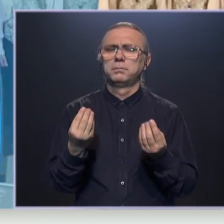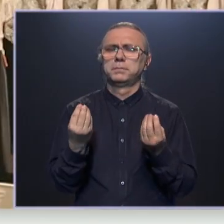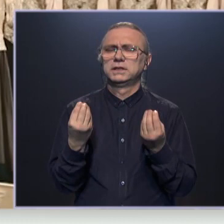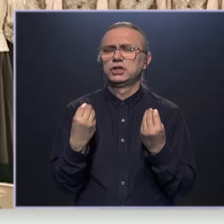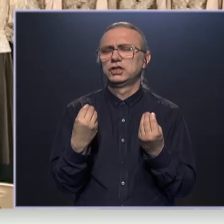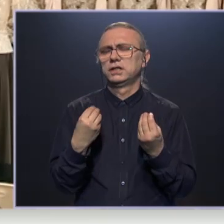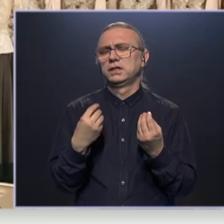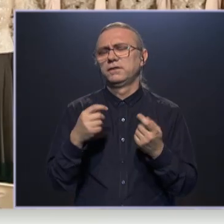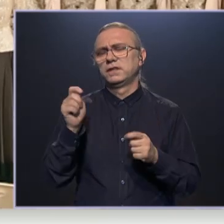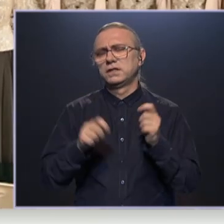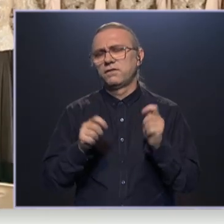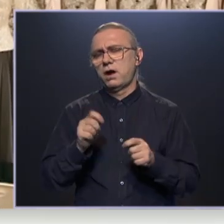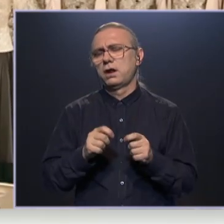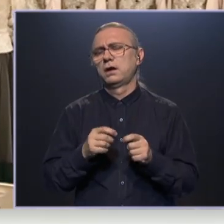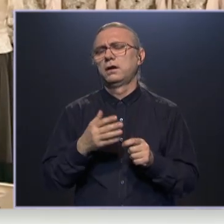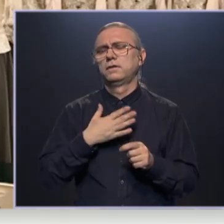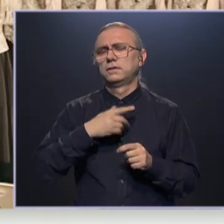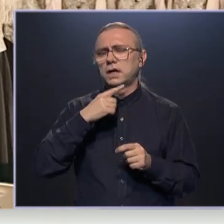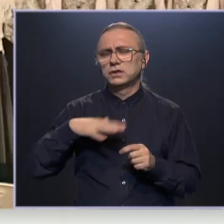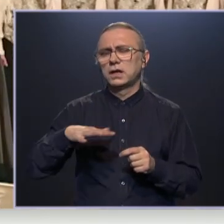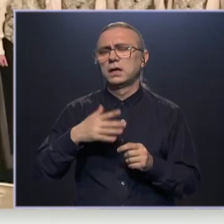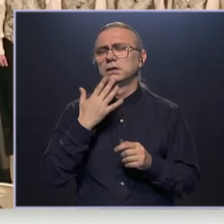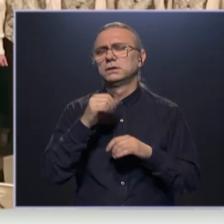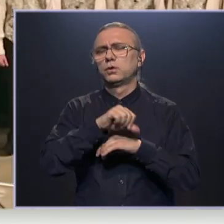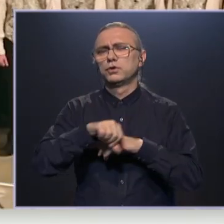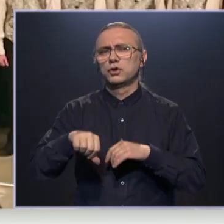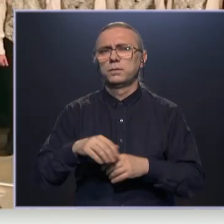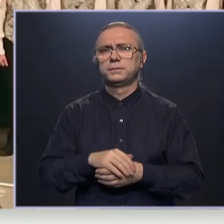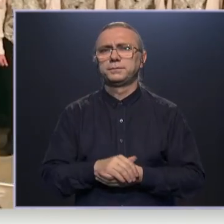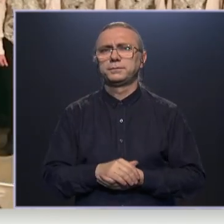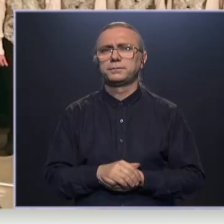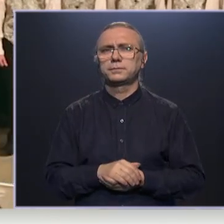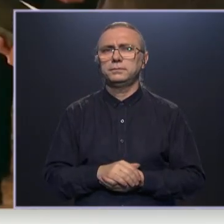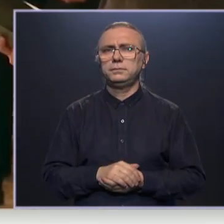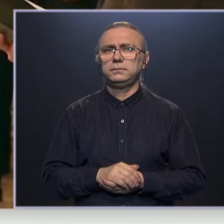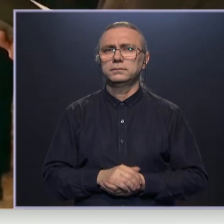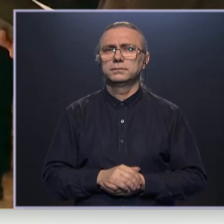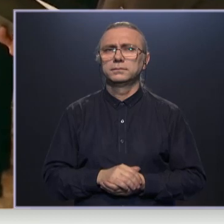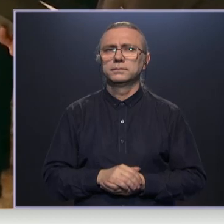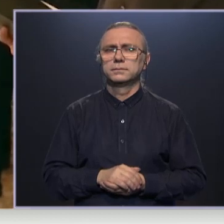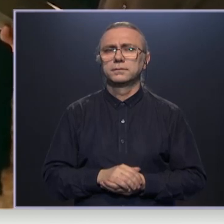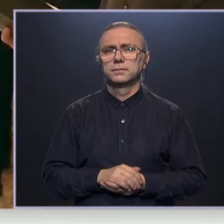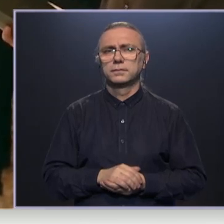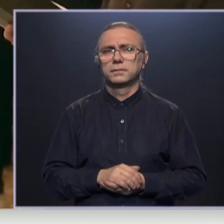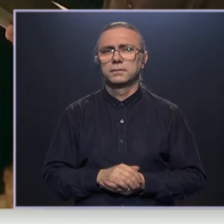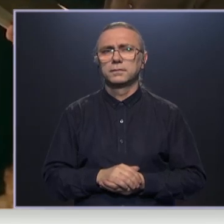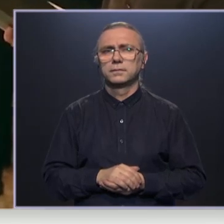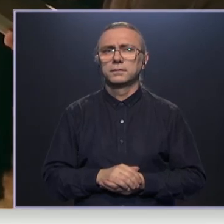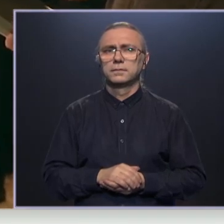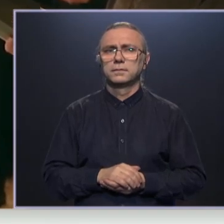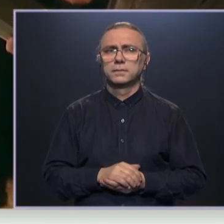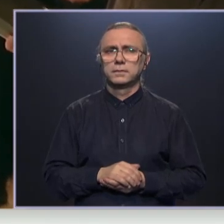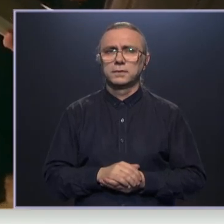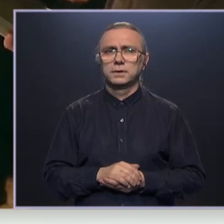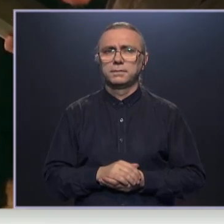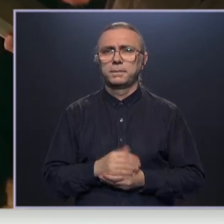так и за ее пределами. И хор юношей – это выпускники, старшеклассники детской